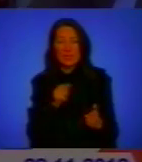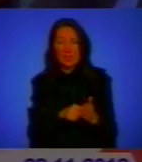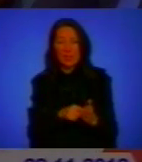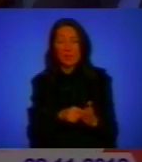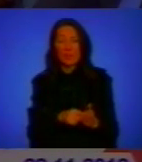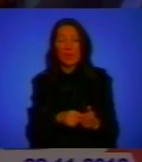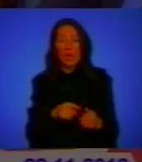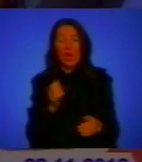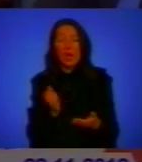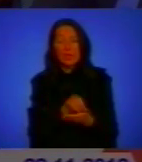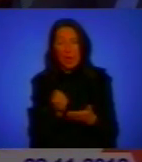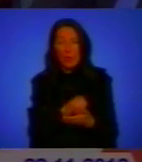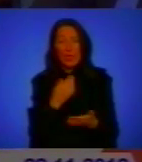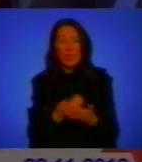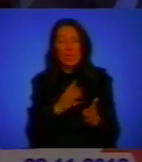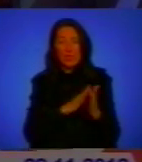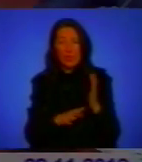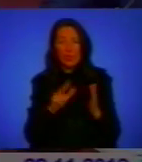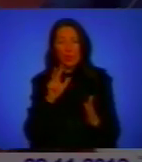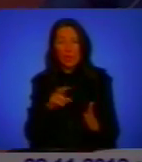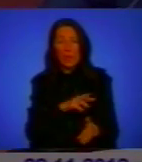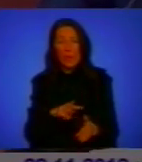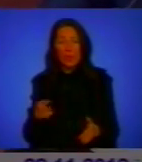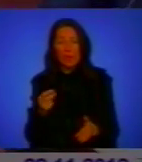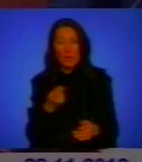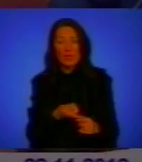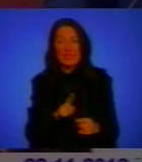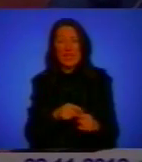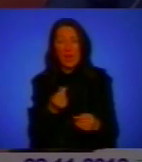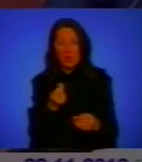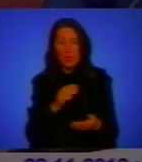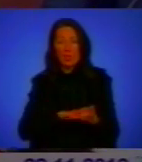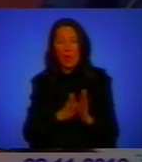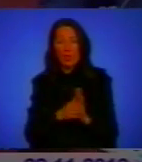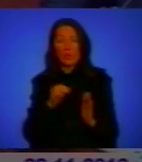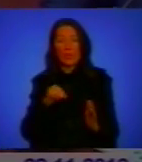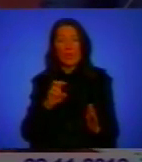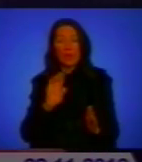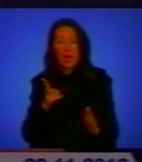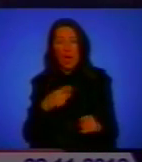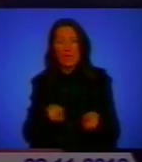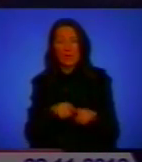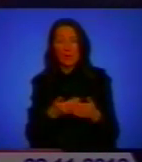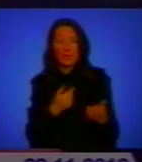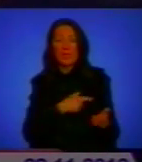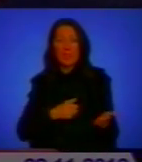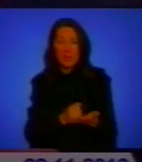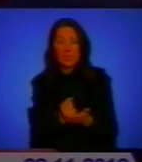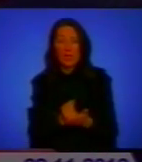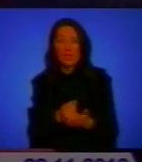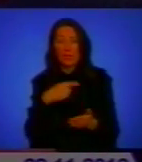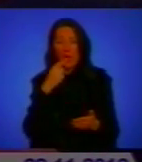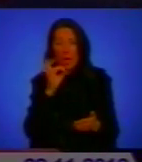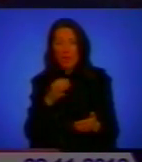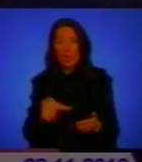медіа заробили майже 93 мільйони гривень. Це гроші за угодами з ЦВК, а також від безпосередньо кандидатів. Держкомтелерадіо кажуть, усі